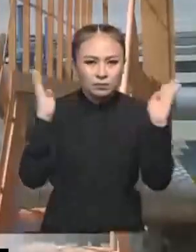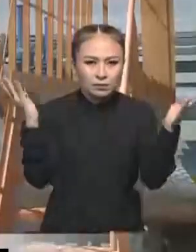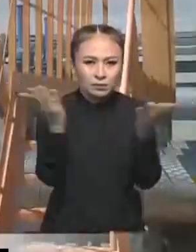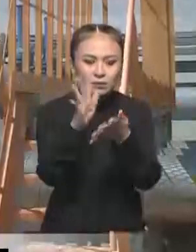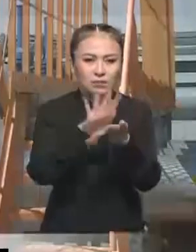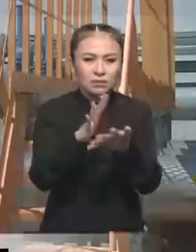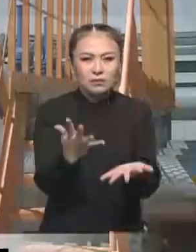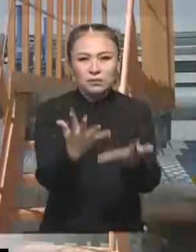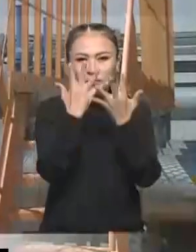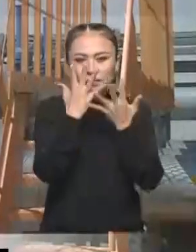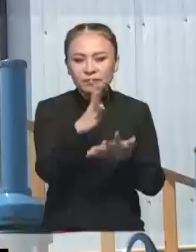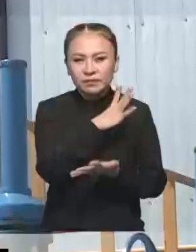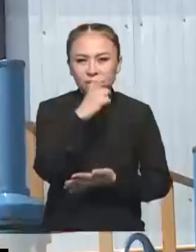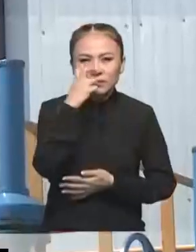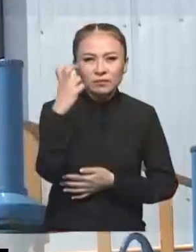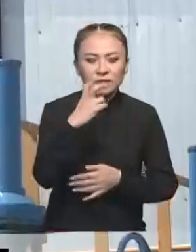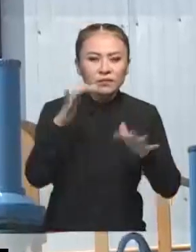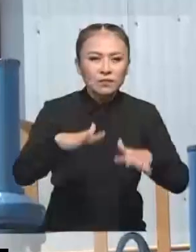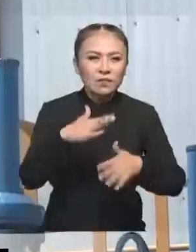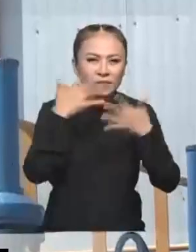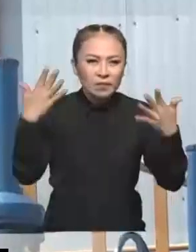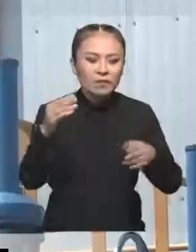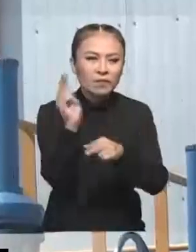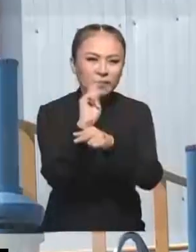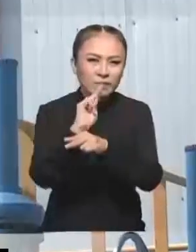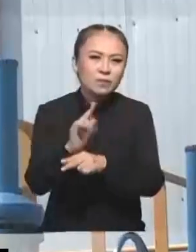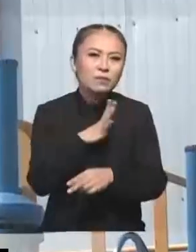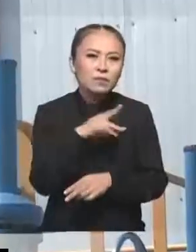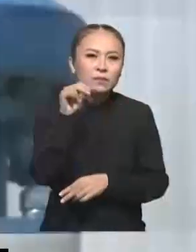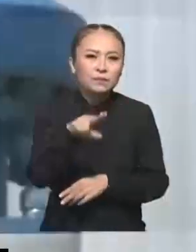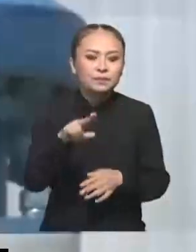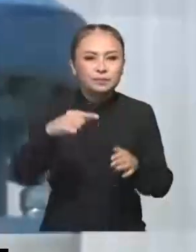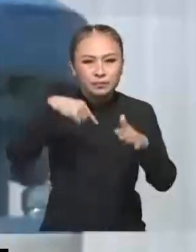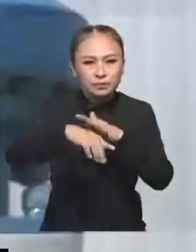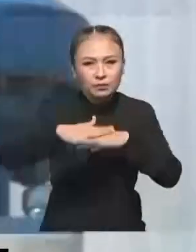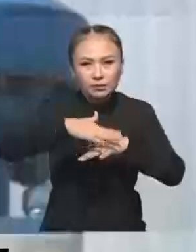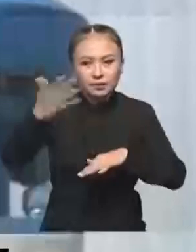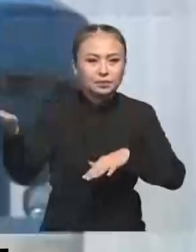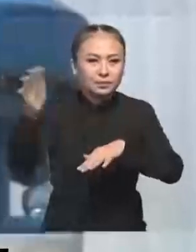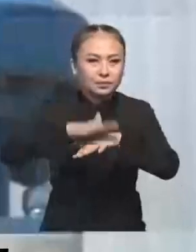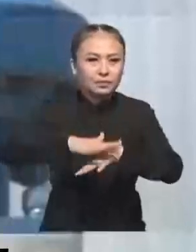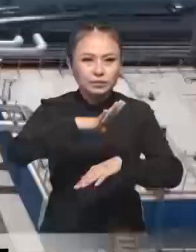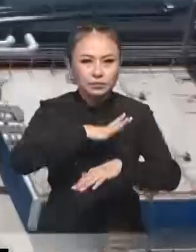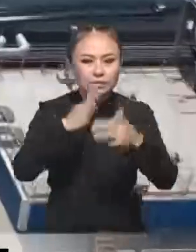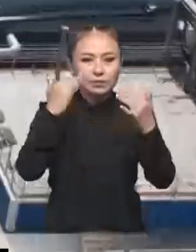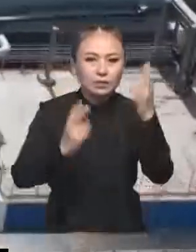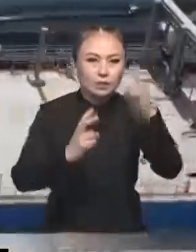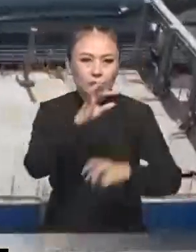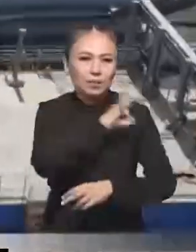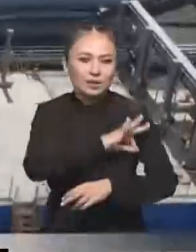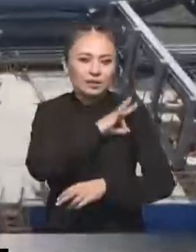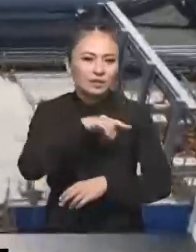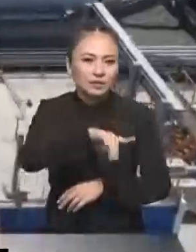тарайтын жағымсыз иістердің көзі саналатын ашық бассейндер демонтаждалып, апаттық қамбаның беті аспалы құрылыммен жабылды. Енді өндіріске пайдаланылған